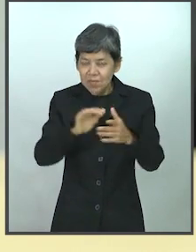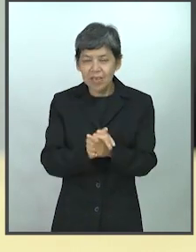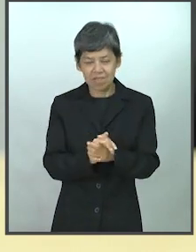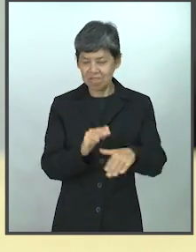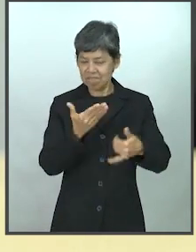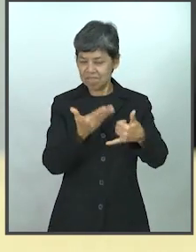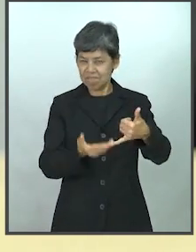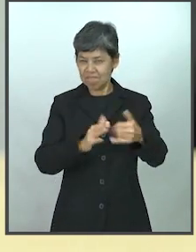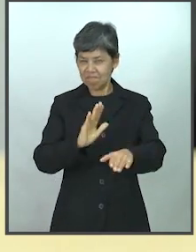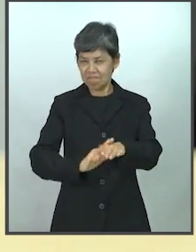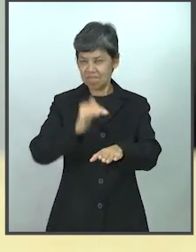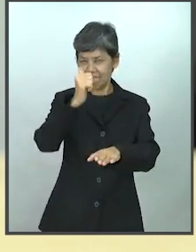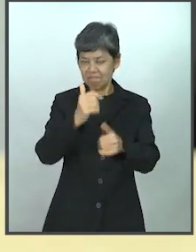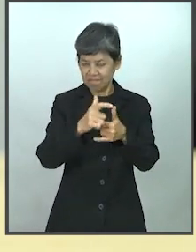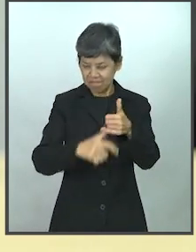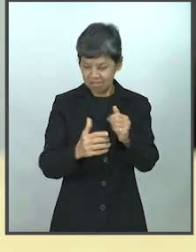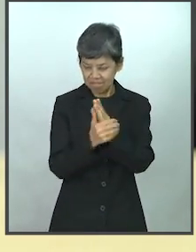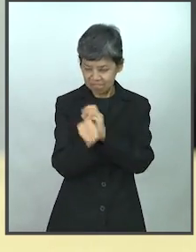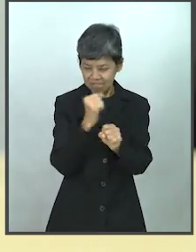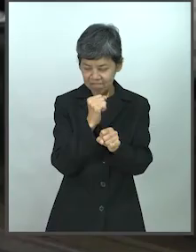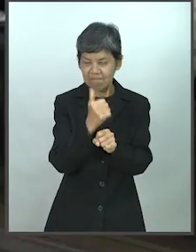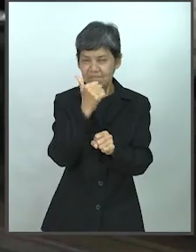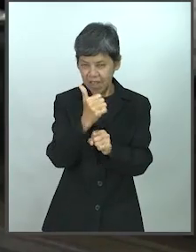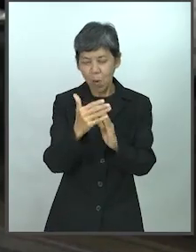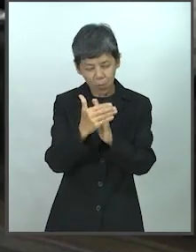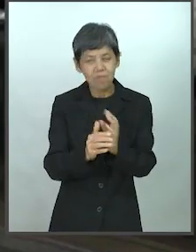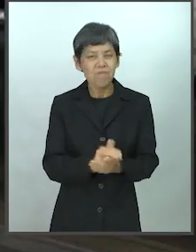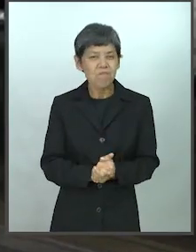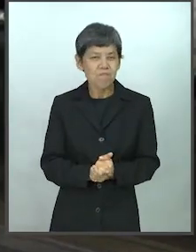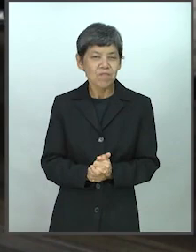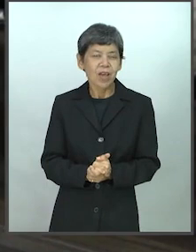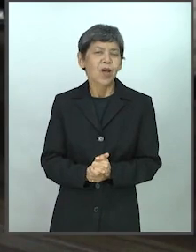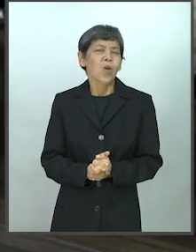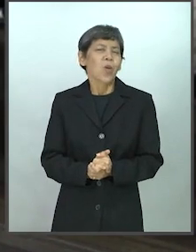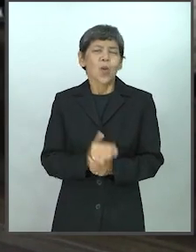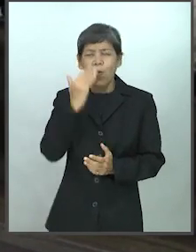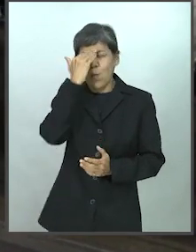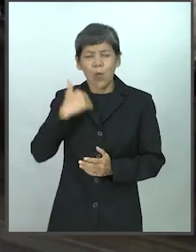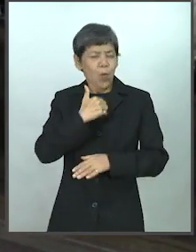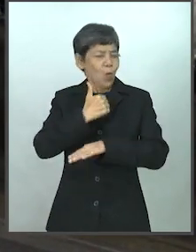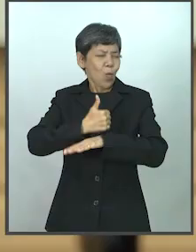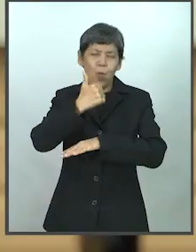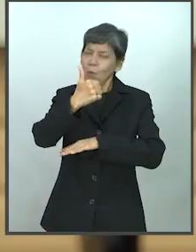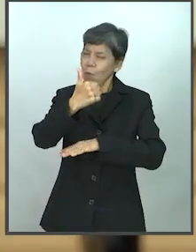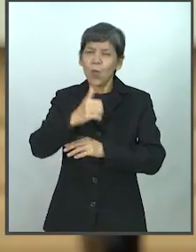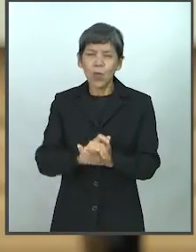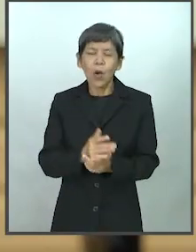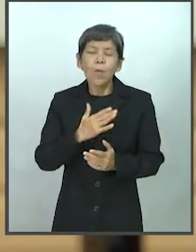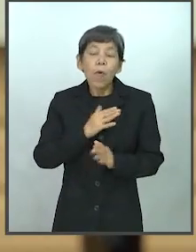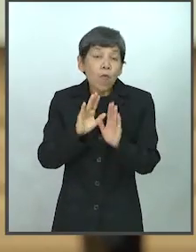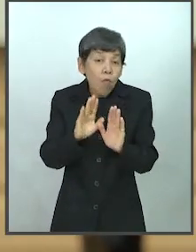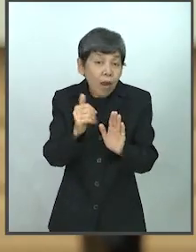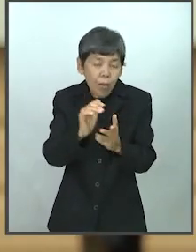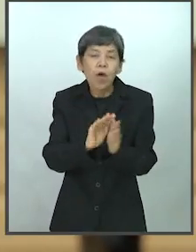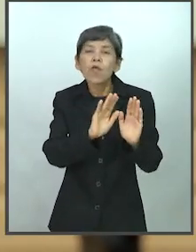ความสามารถและความดีของคนพิการไปในตัวด้วย ครับคุณพ่อสุดยอดจริงครับคุณพ่อครับผมอยากให้คุณพ่อ